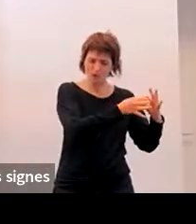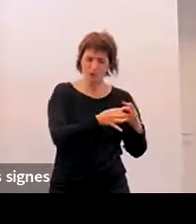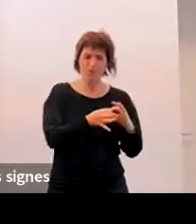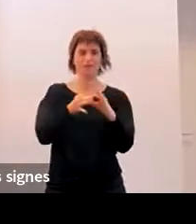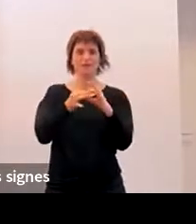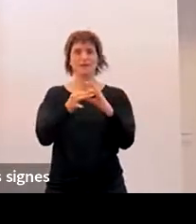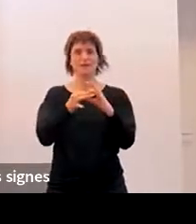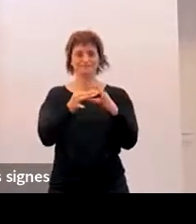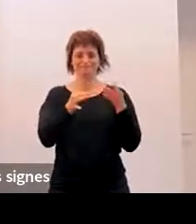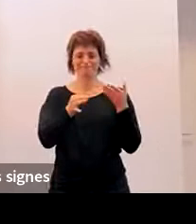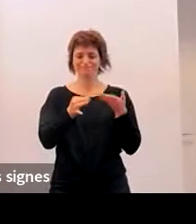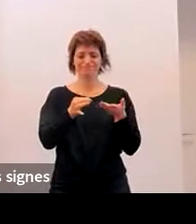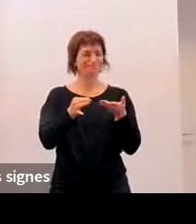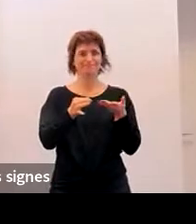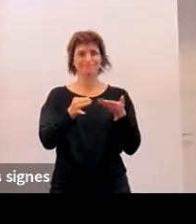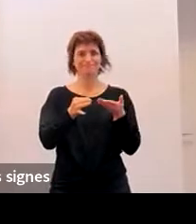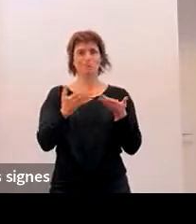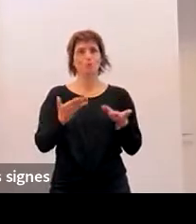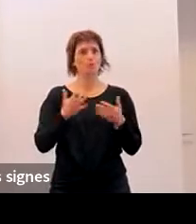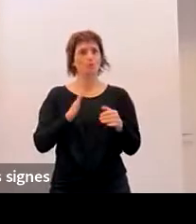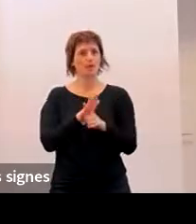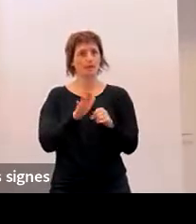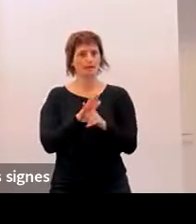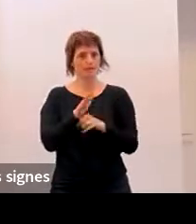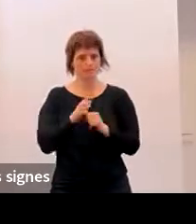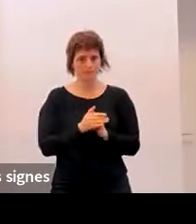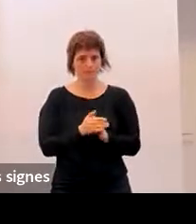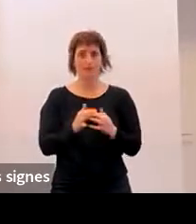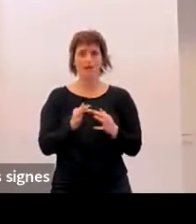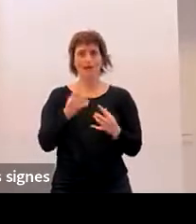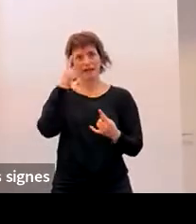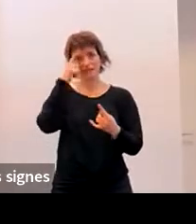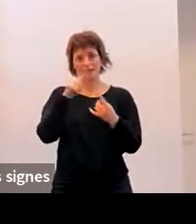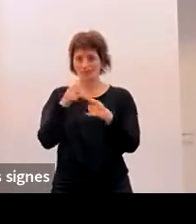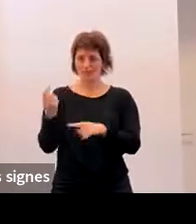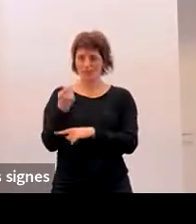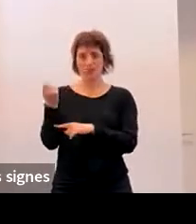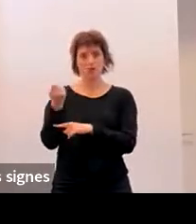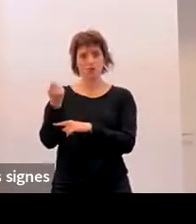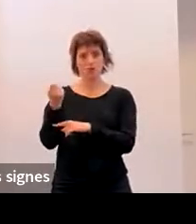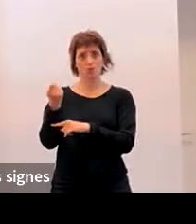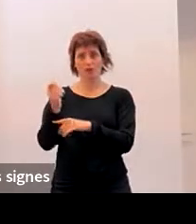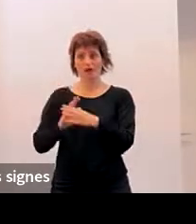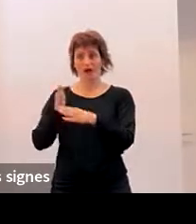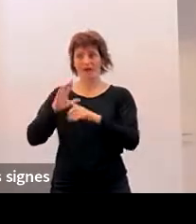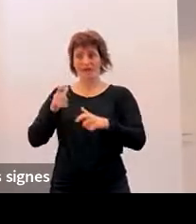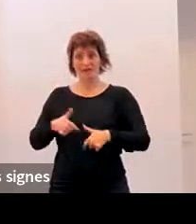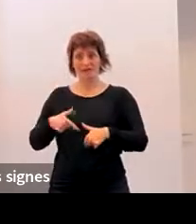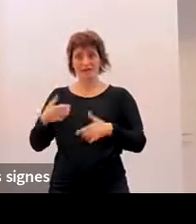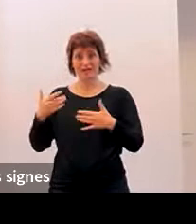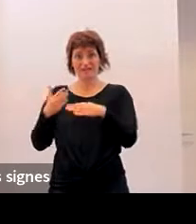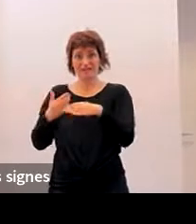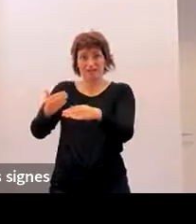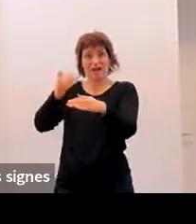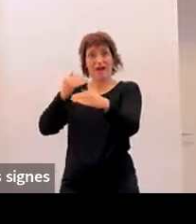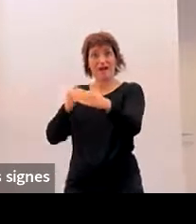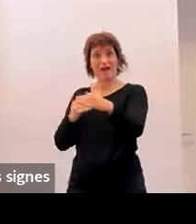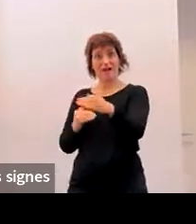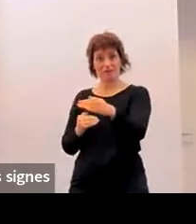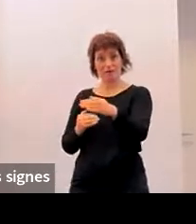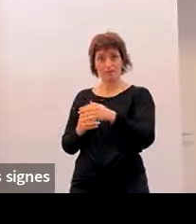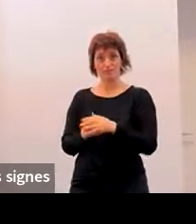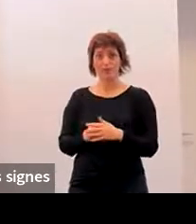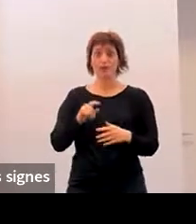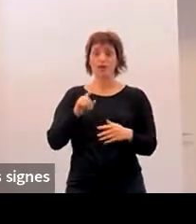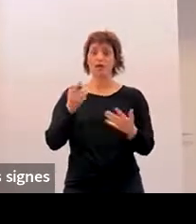aujourd'hui insuffisant. Puisque les enjeux éducatifs commencent avant l'école, la petite enfance doit être conçu comme un